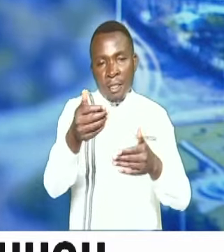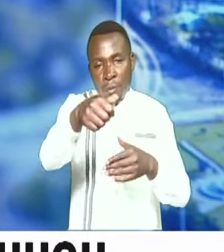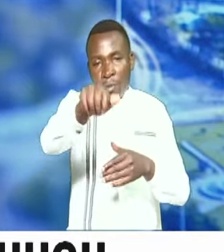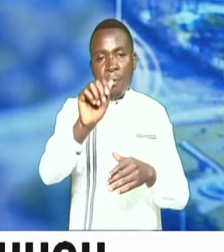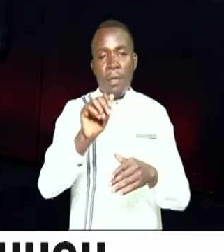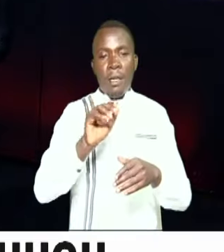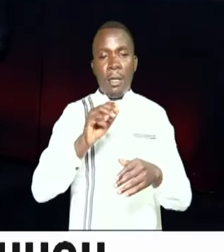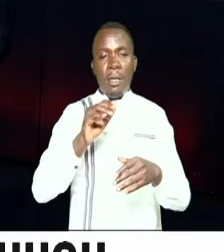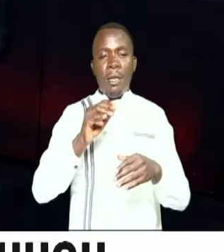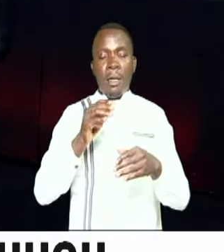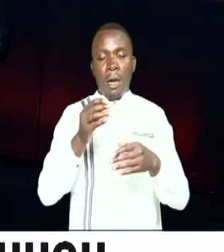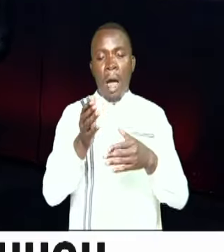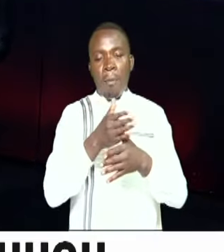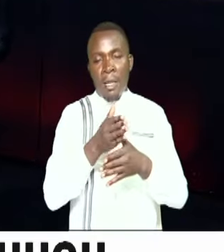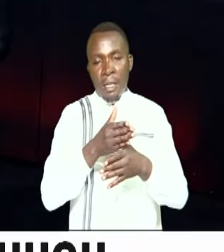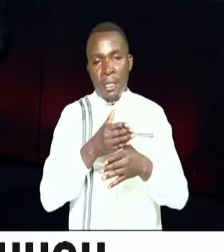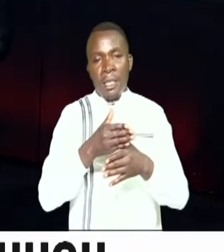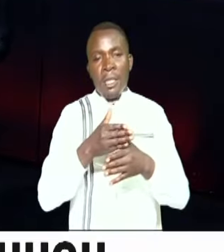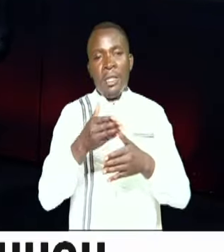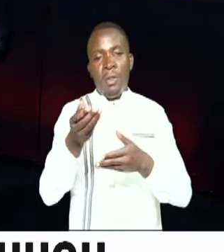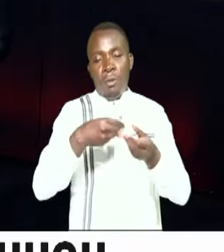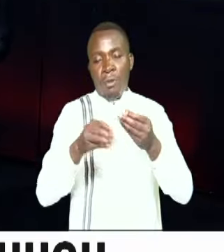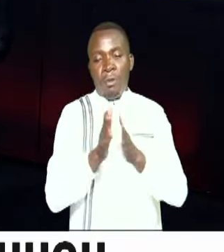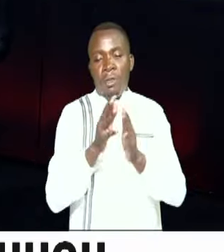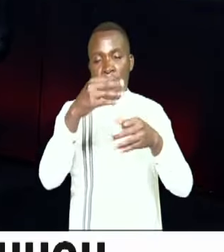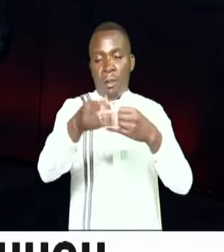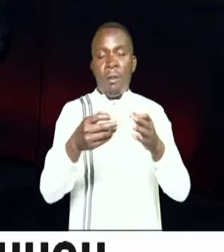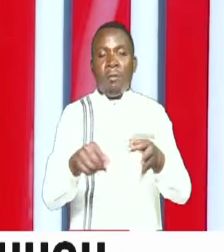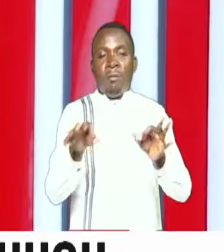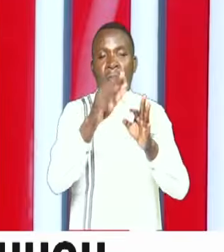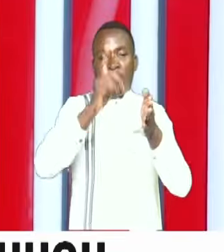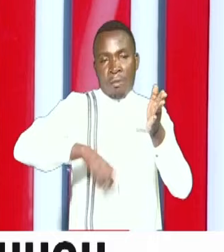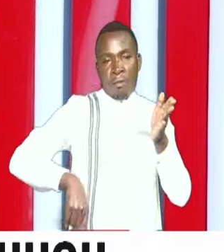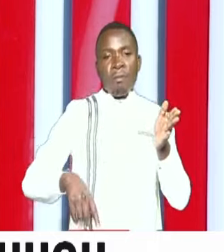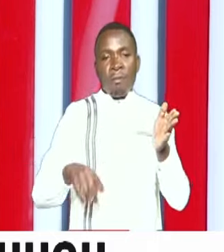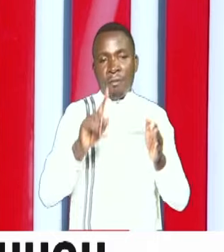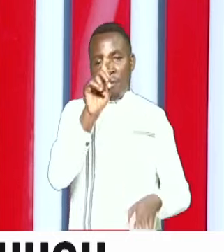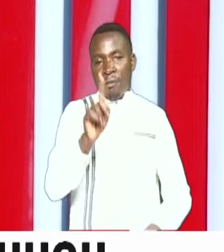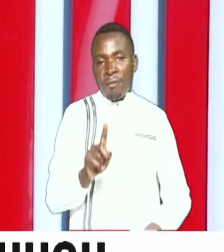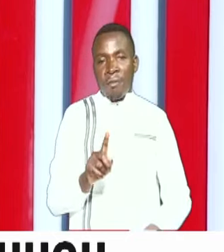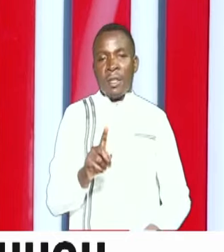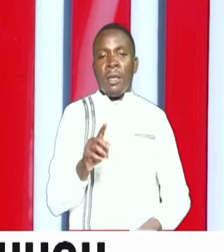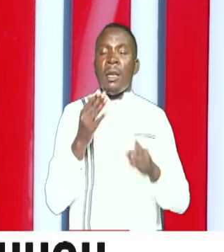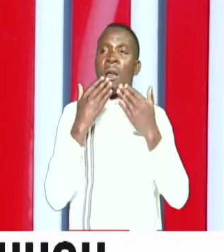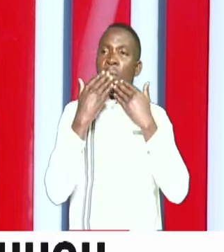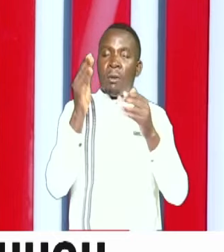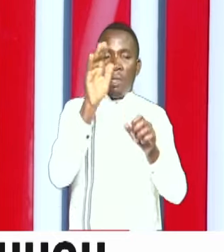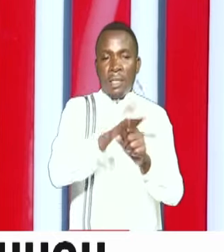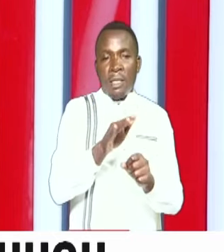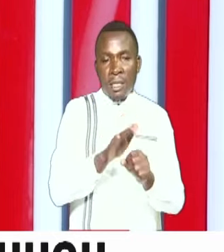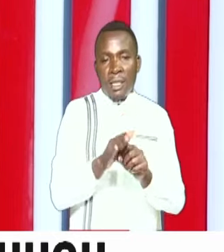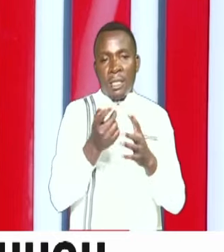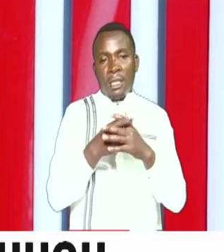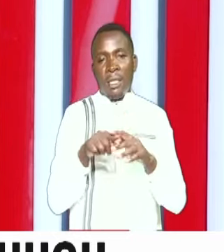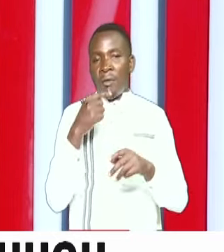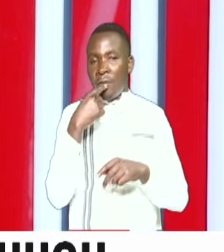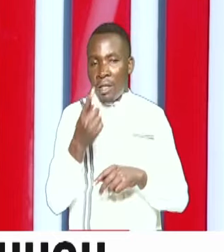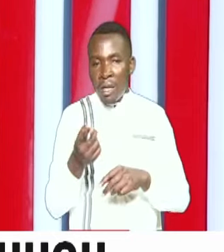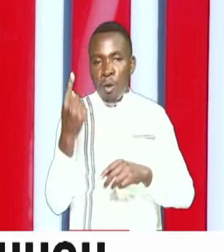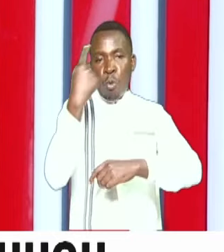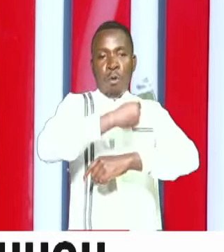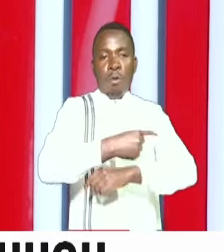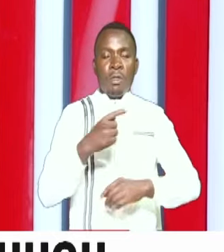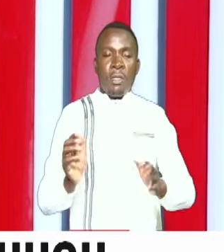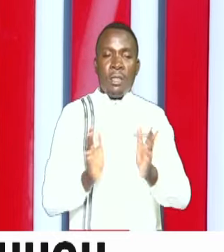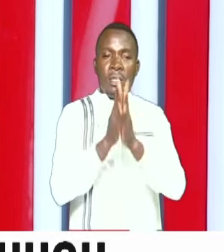n'inganda murakoze cyane ntabanza kuvuga kuri uyu munsi umunsi nyafurika w'inganda Africa Industrialization Day